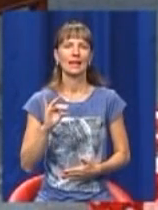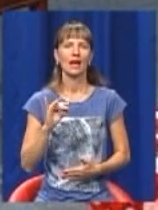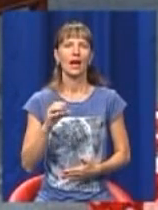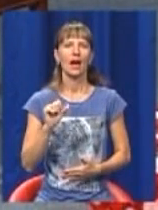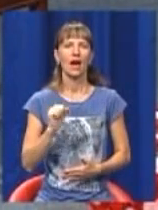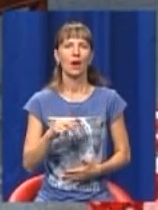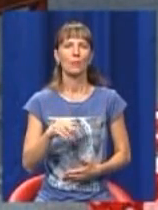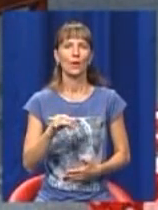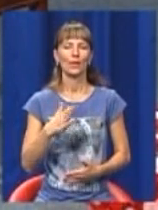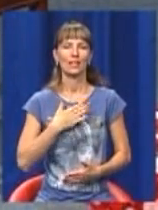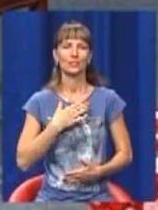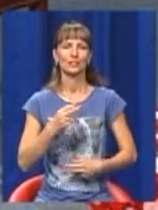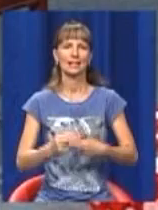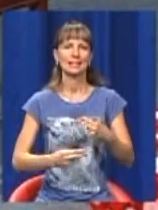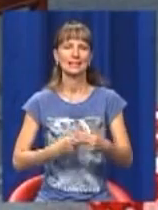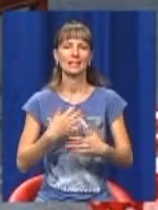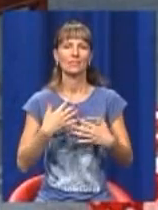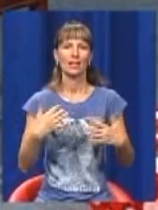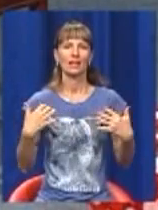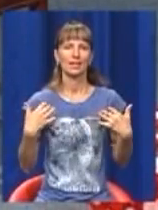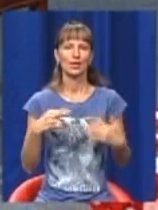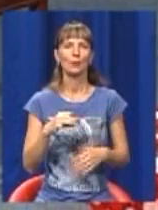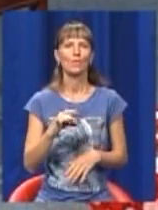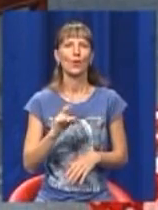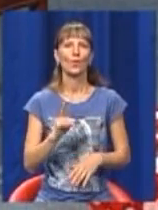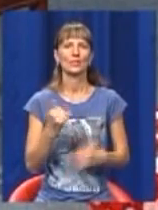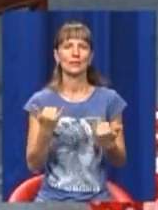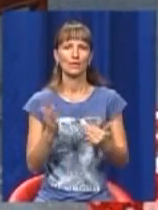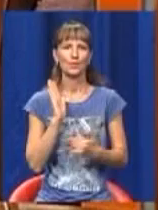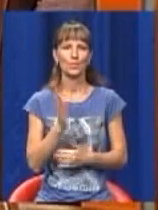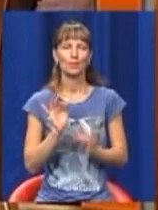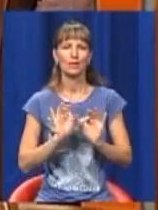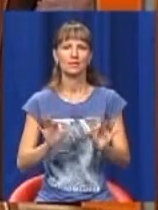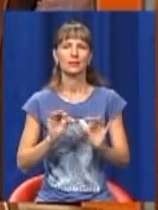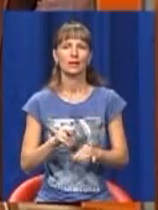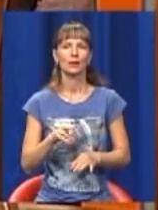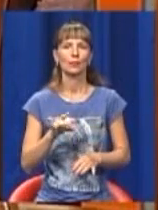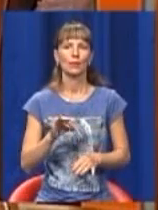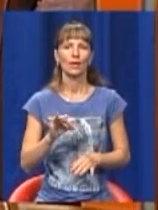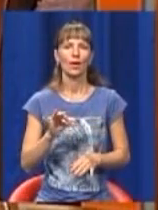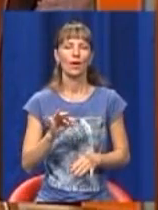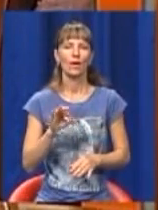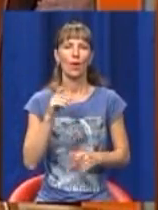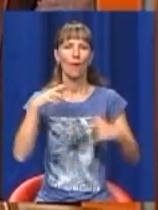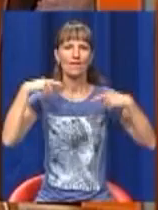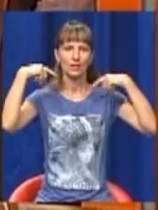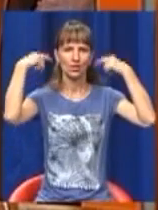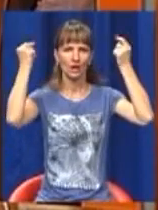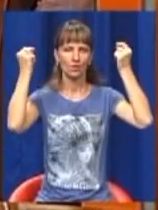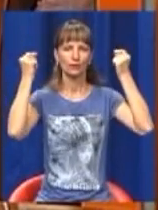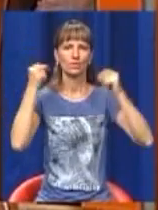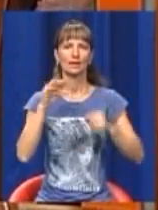про наших традиційних тварин. Про кого ми сьогодні розповімо, Фелікс? Про овчарку